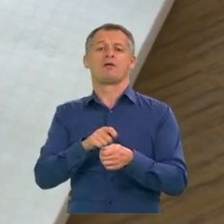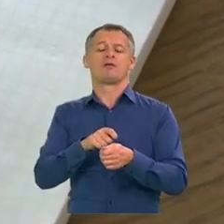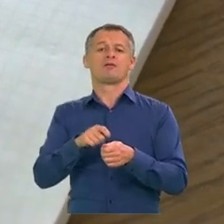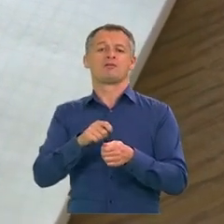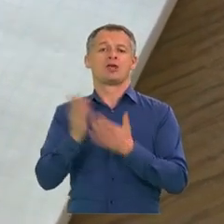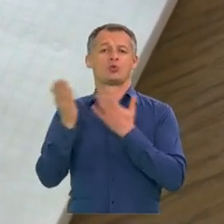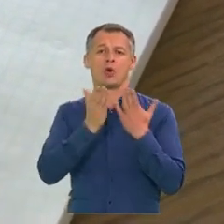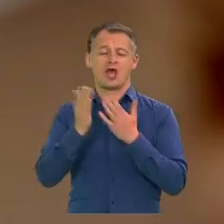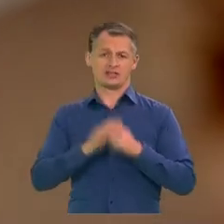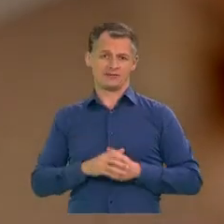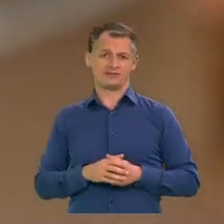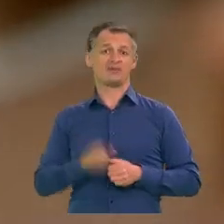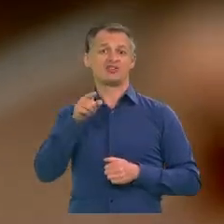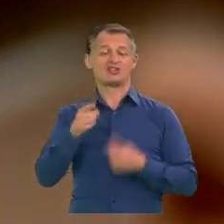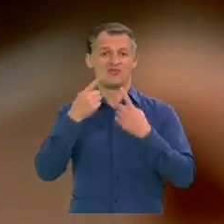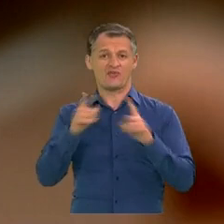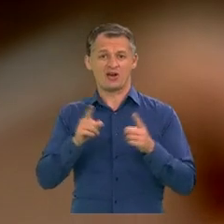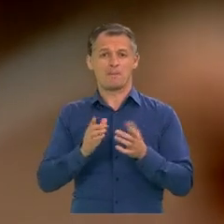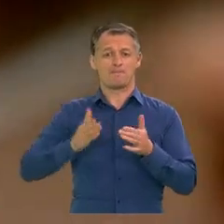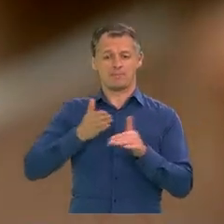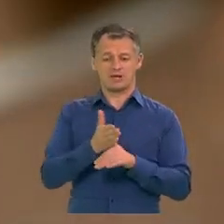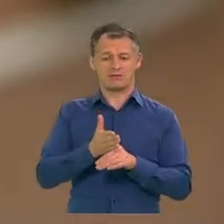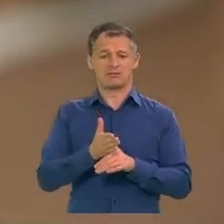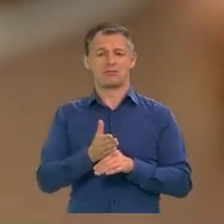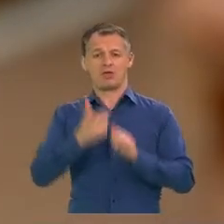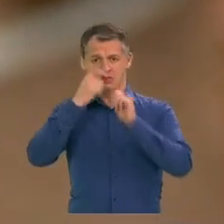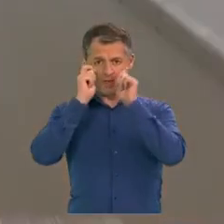fel, nu prin propria demisie,